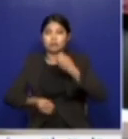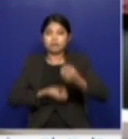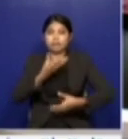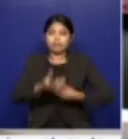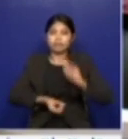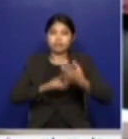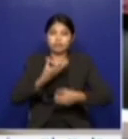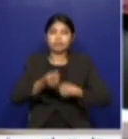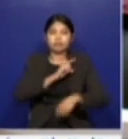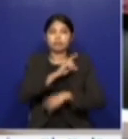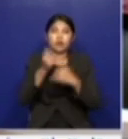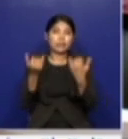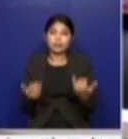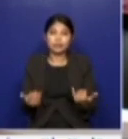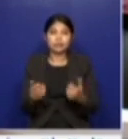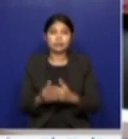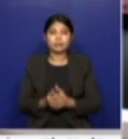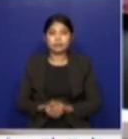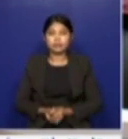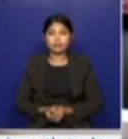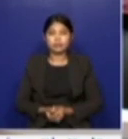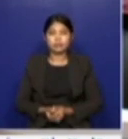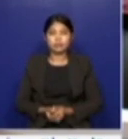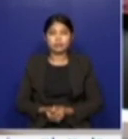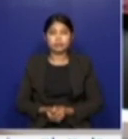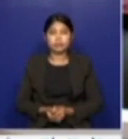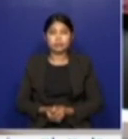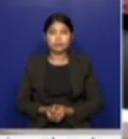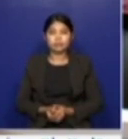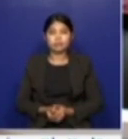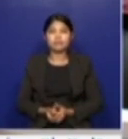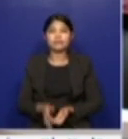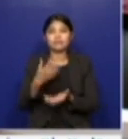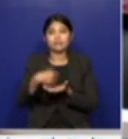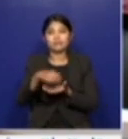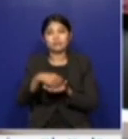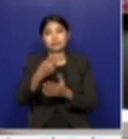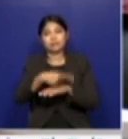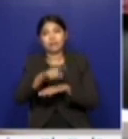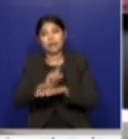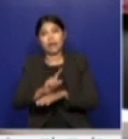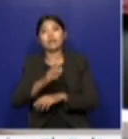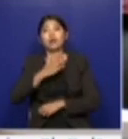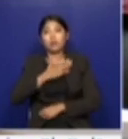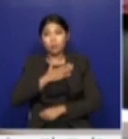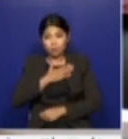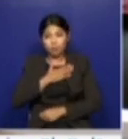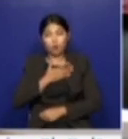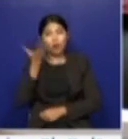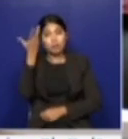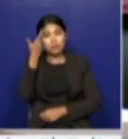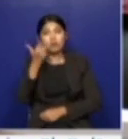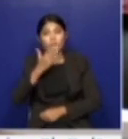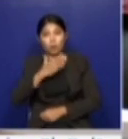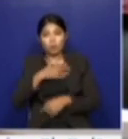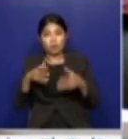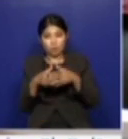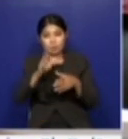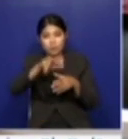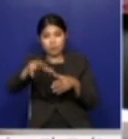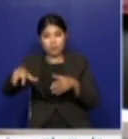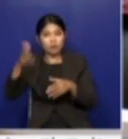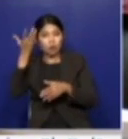มาวันนี้คะแล้วนำมากลับเป็นทหารในมุมมองของตัวกับผมได้ทำครับคือใคร